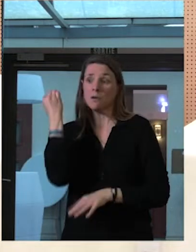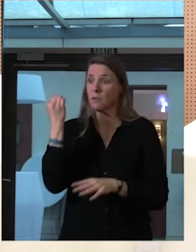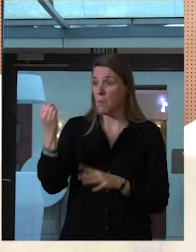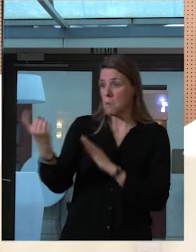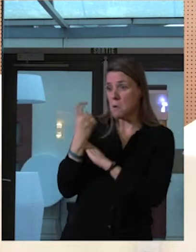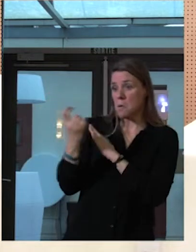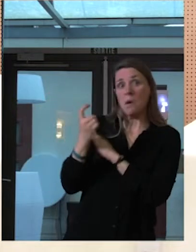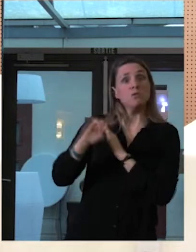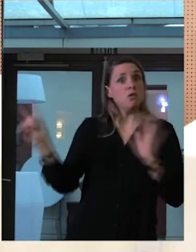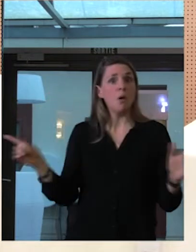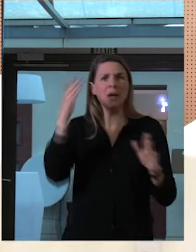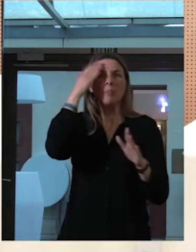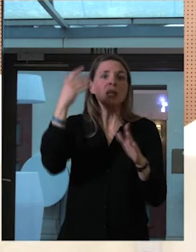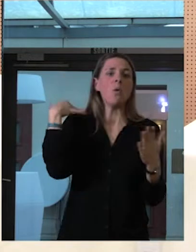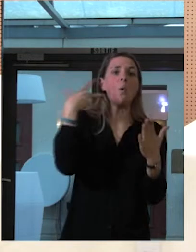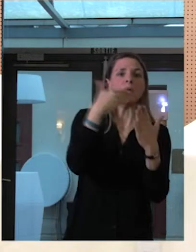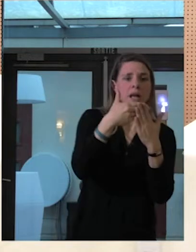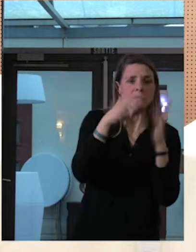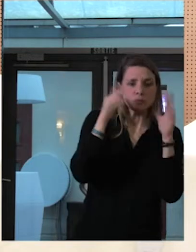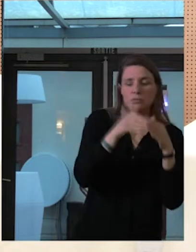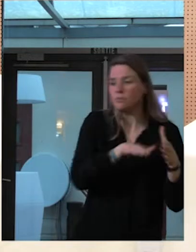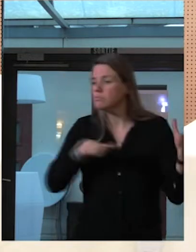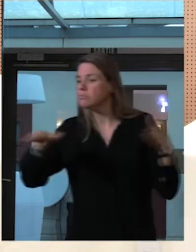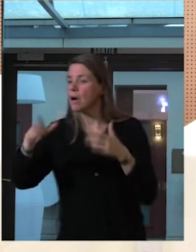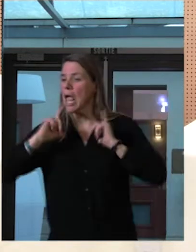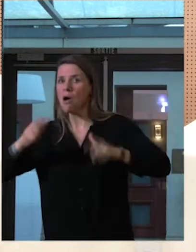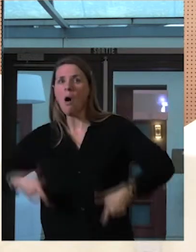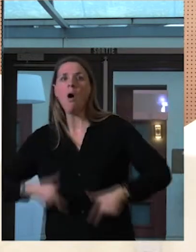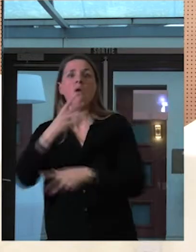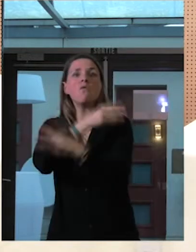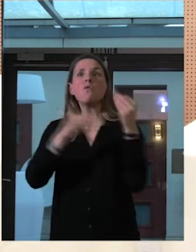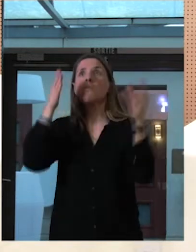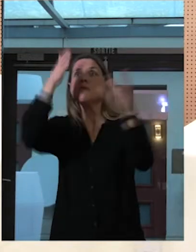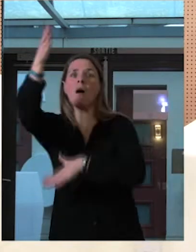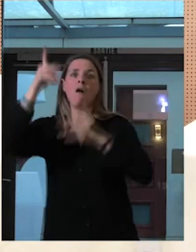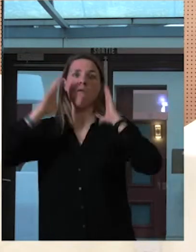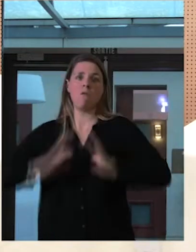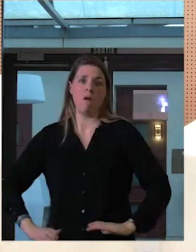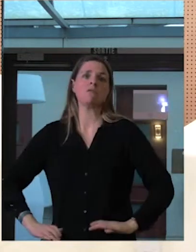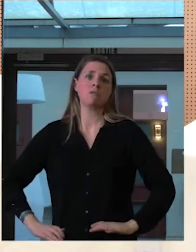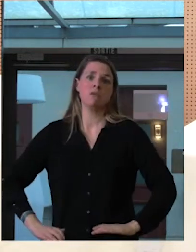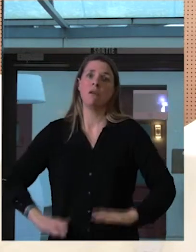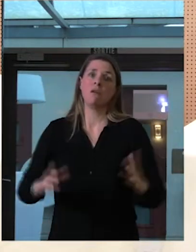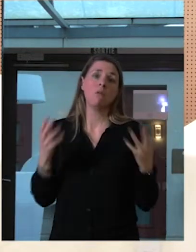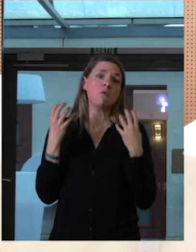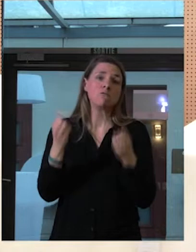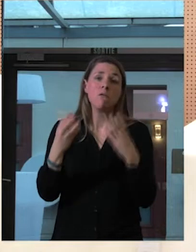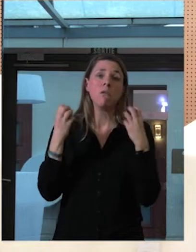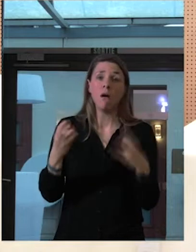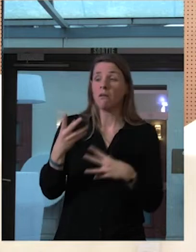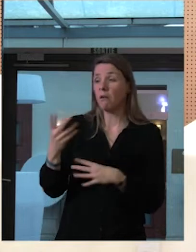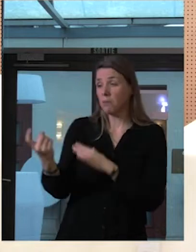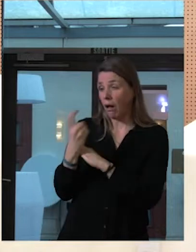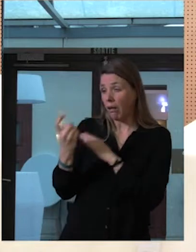niveau-là. Mais dès qu'on sort de ce contexte-là, que ce soit à l'école, que ce soit même plus tard au collège, on fait face à ce type de